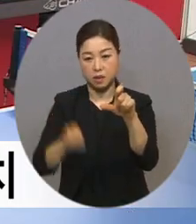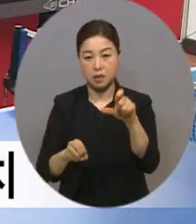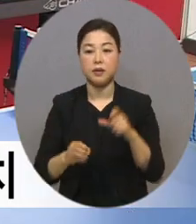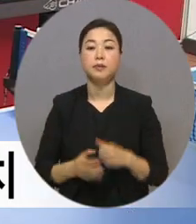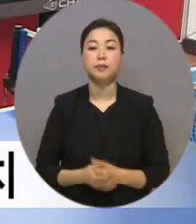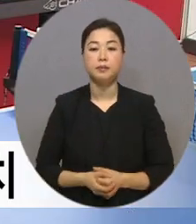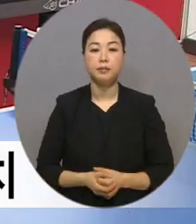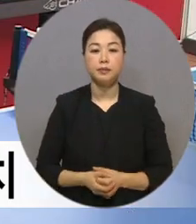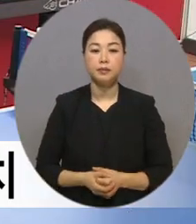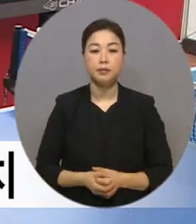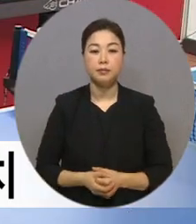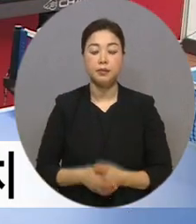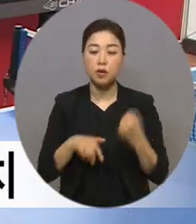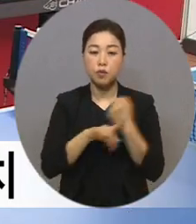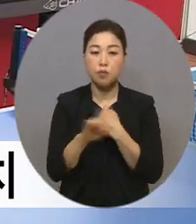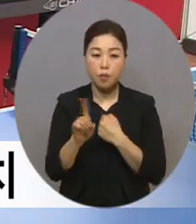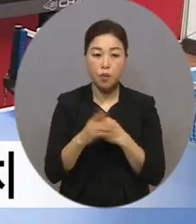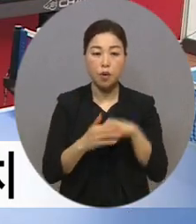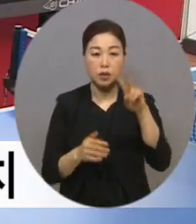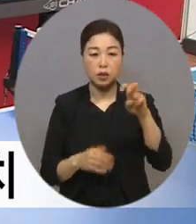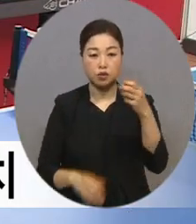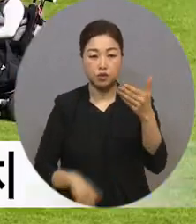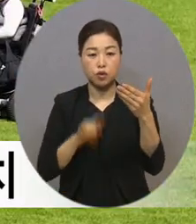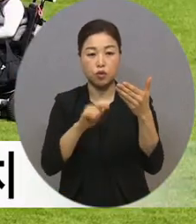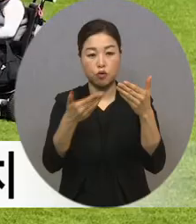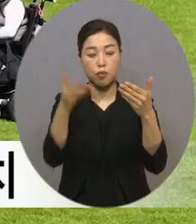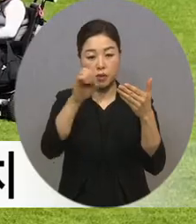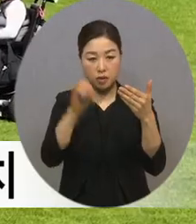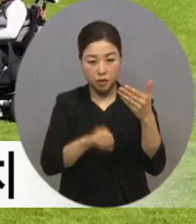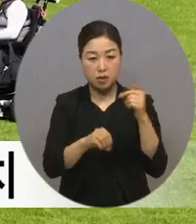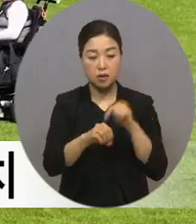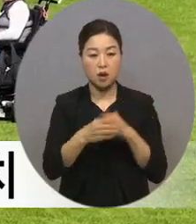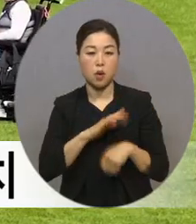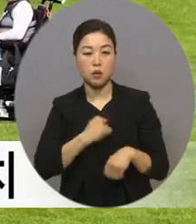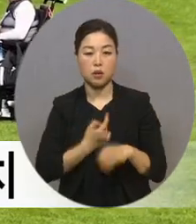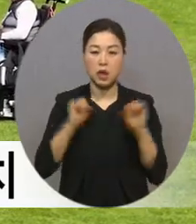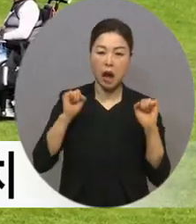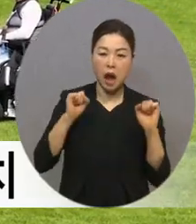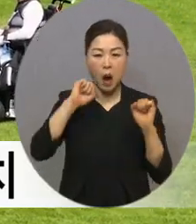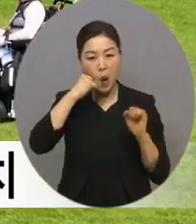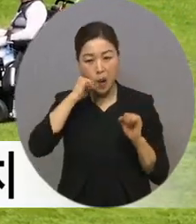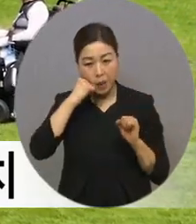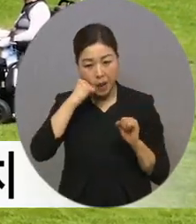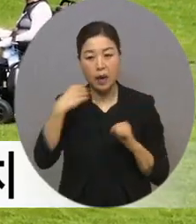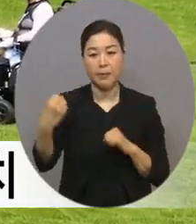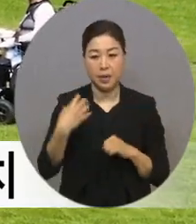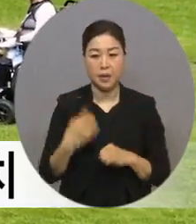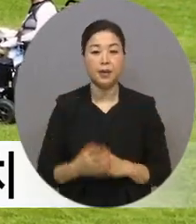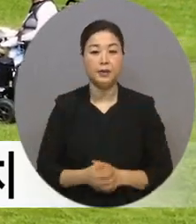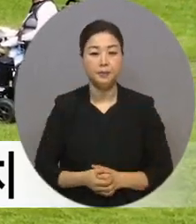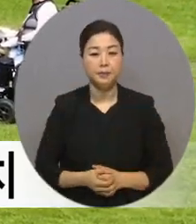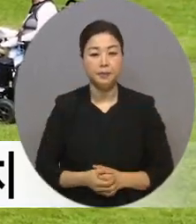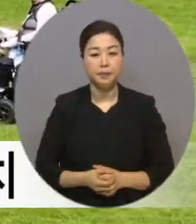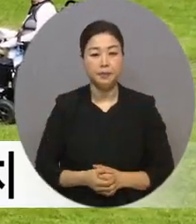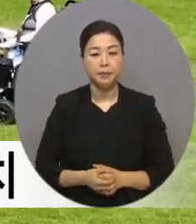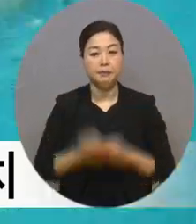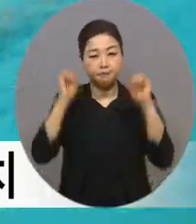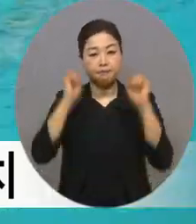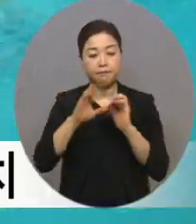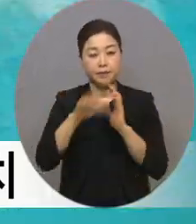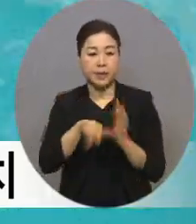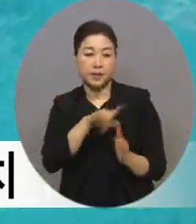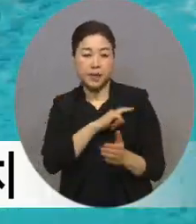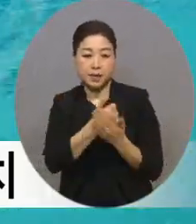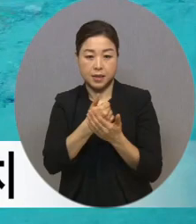그쳤습니다. 그 이후로 29.9%가 혼자 운동하기 어려워서라고 답했습니다. 평소 운동할 때